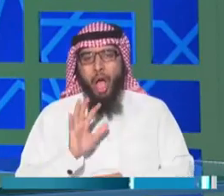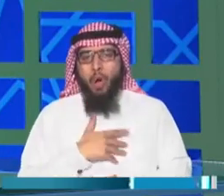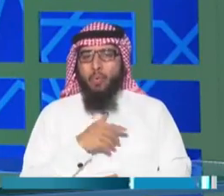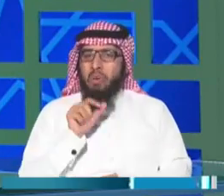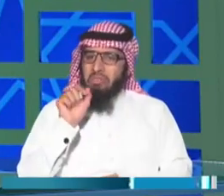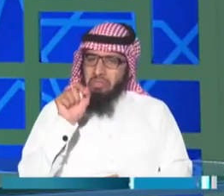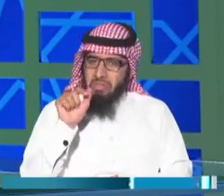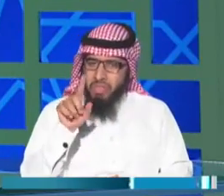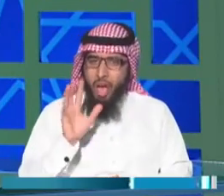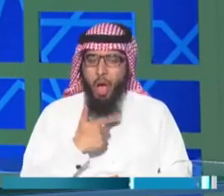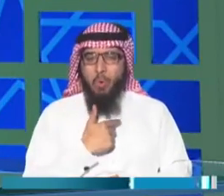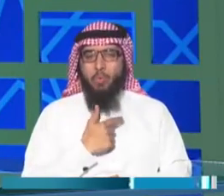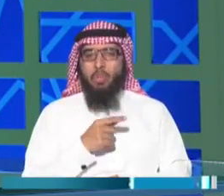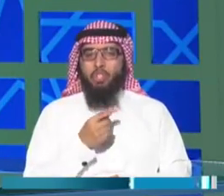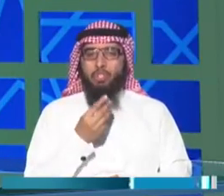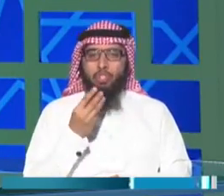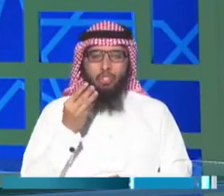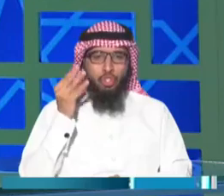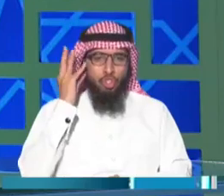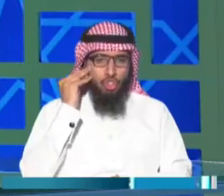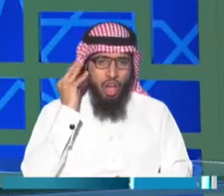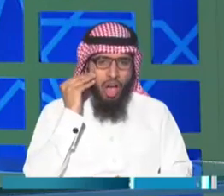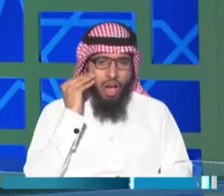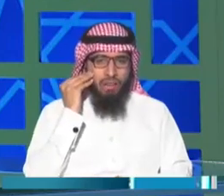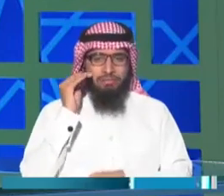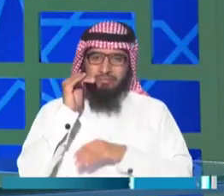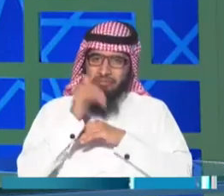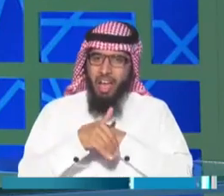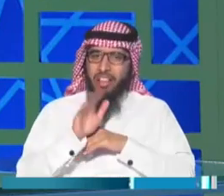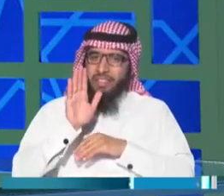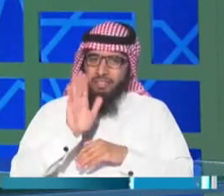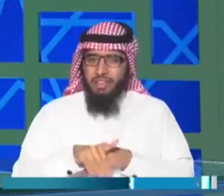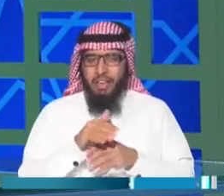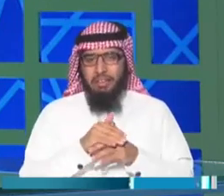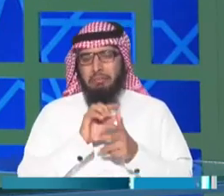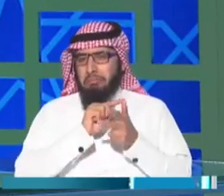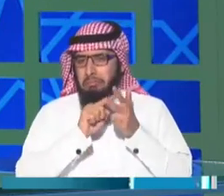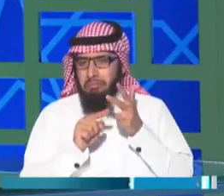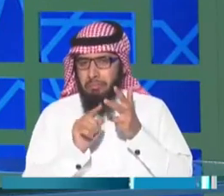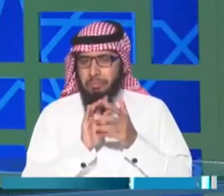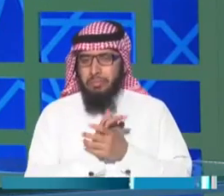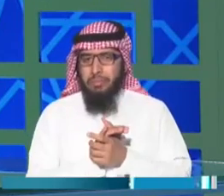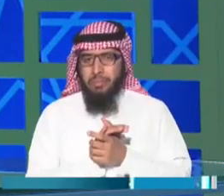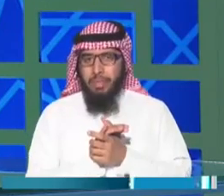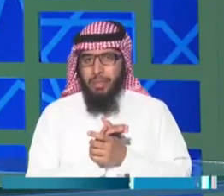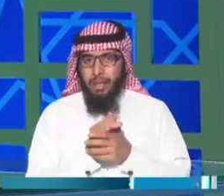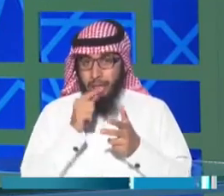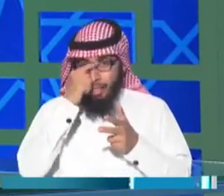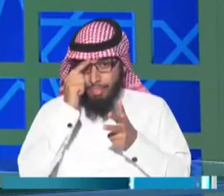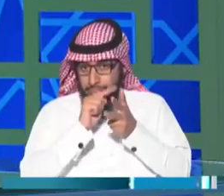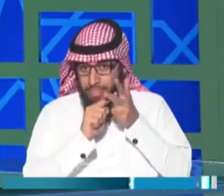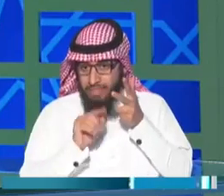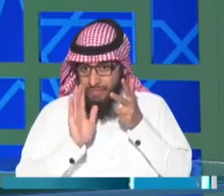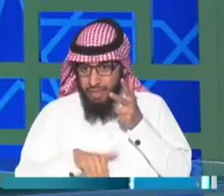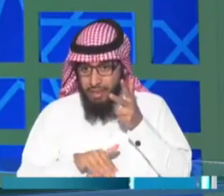يجب عليه كذا او لا يجب عليه كذا ويسال ولي امره لا لكن